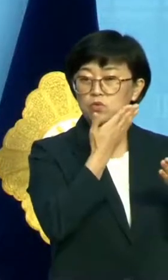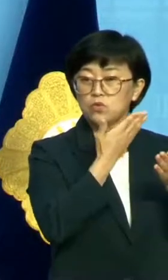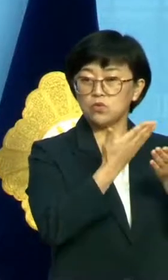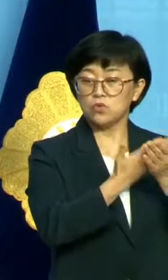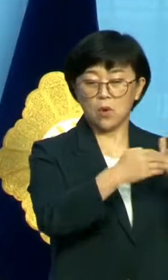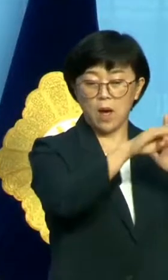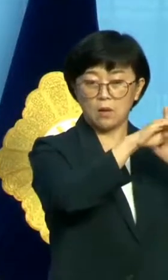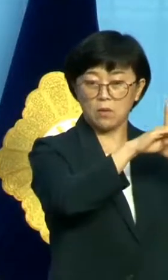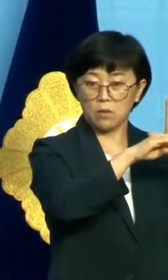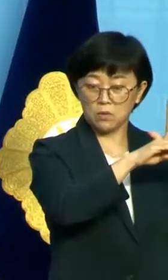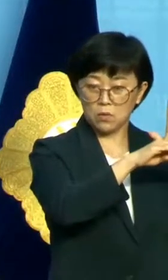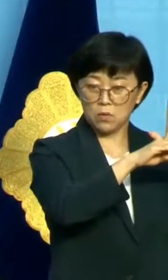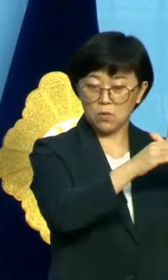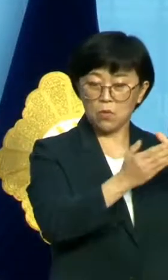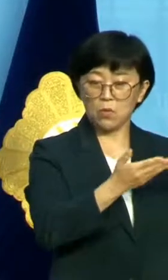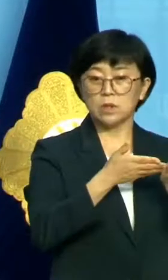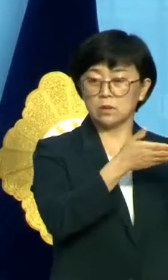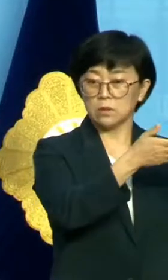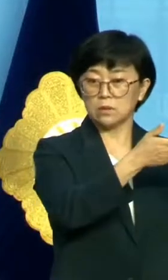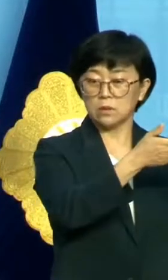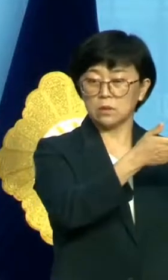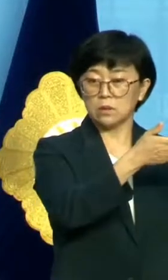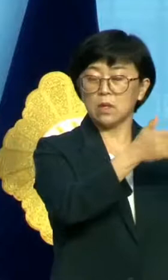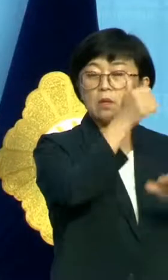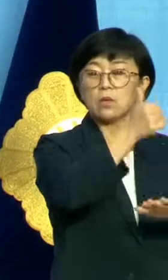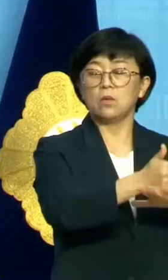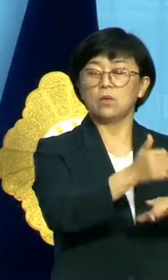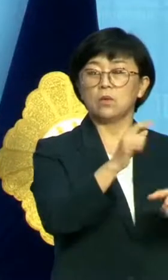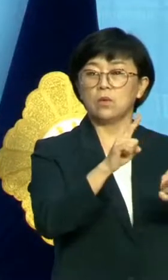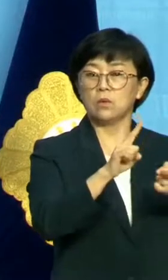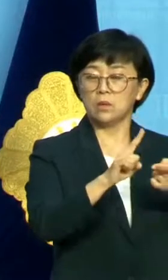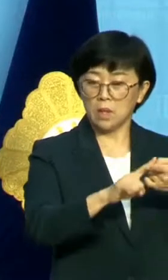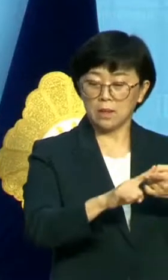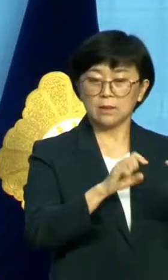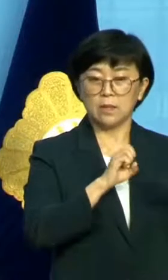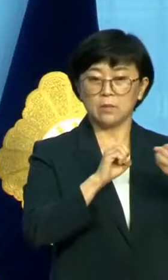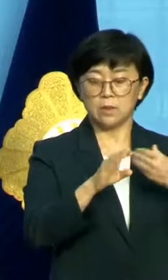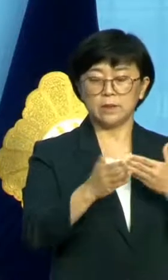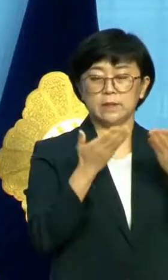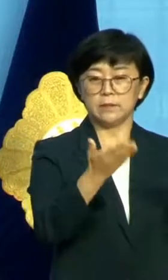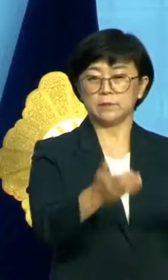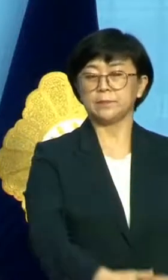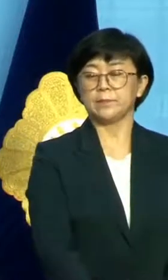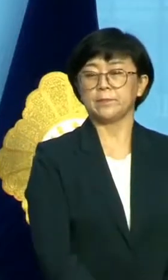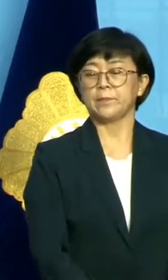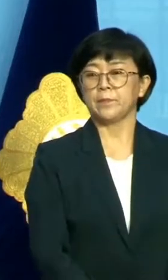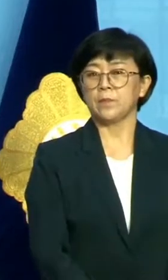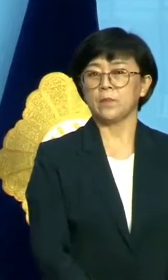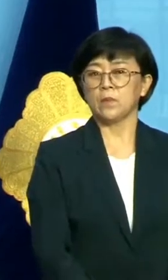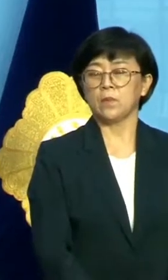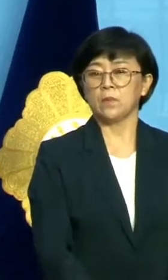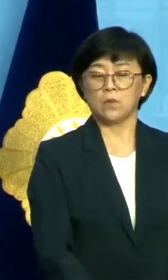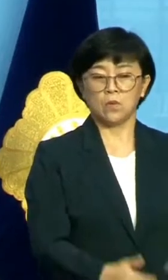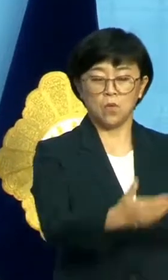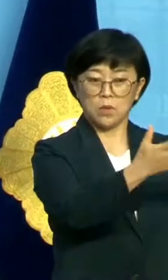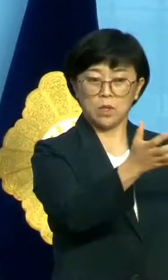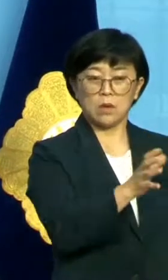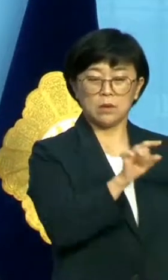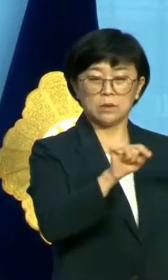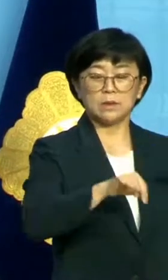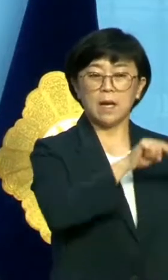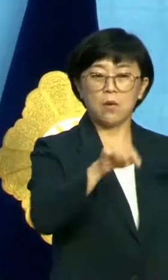건으로 최고위에 상정해서 그 결론에 대한 대답을 드리도록 하겠습니다. 그리고 당원